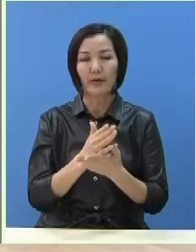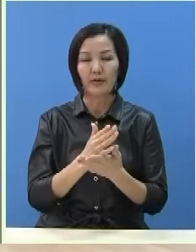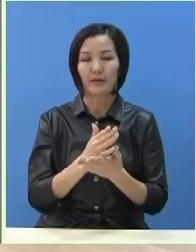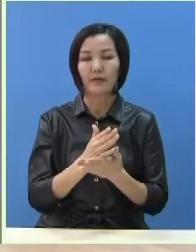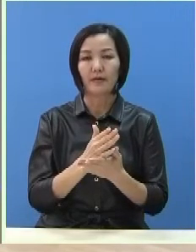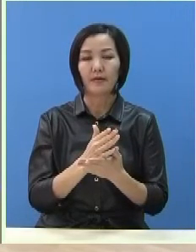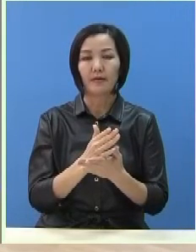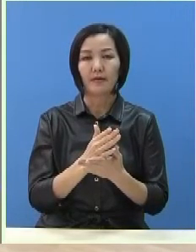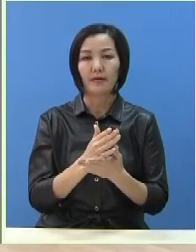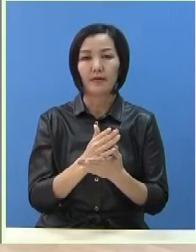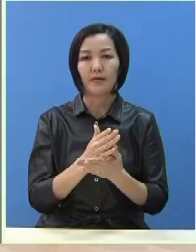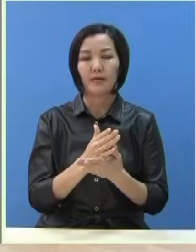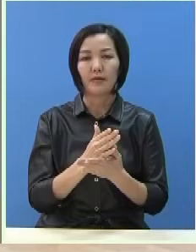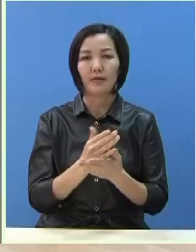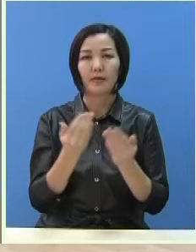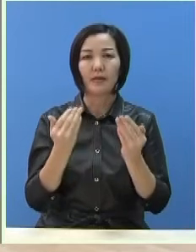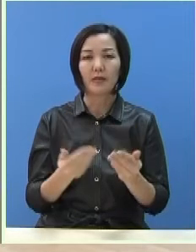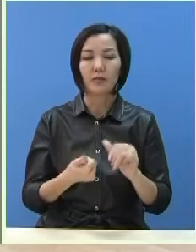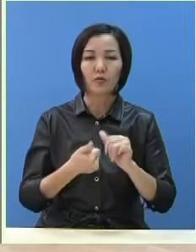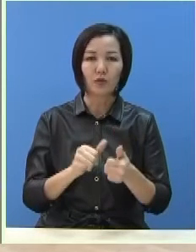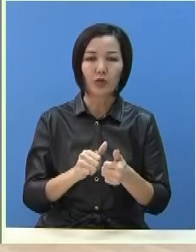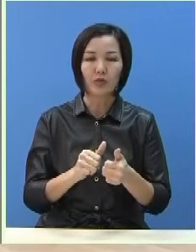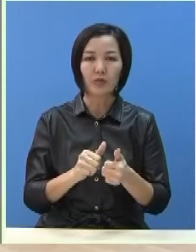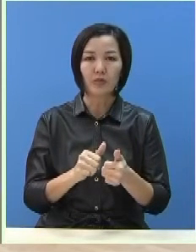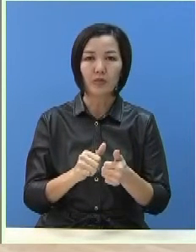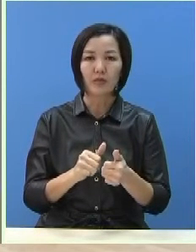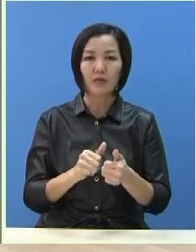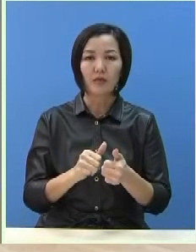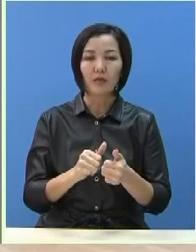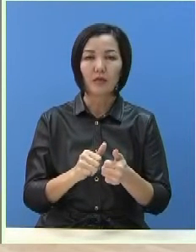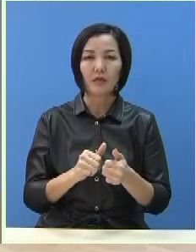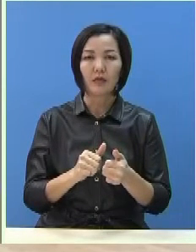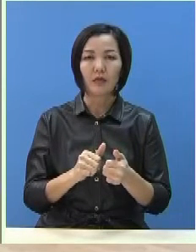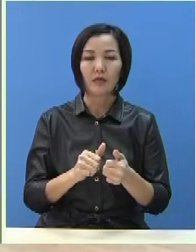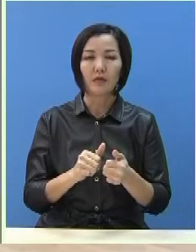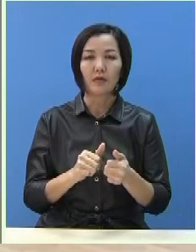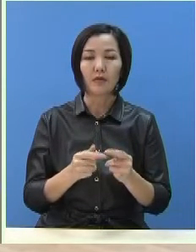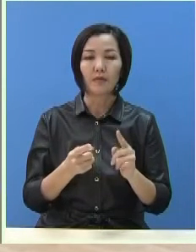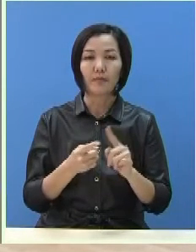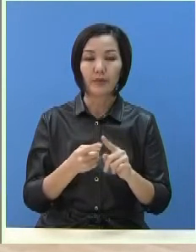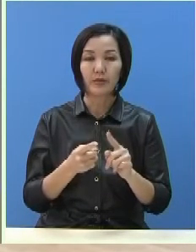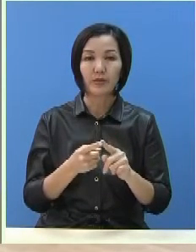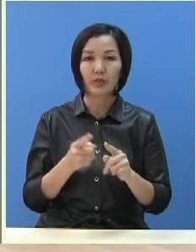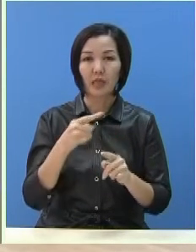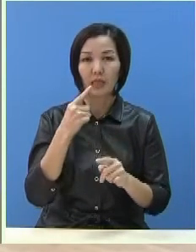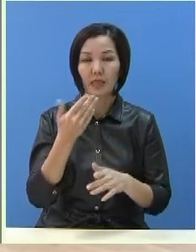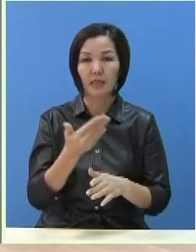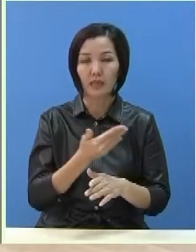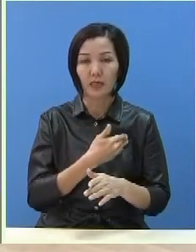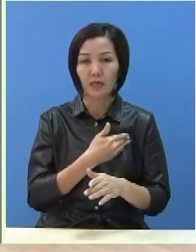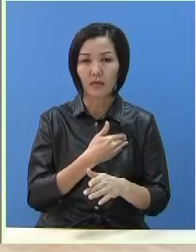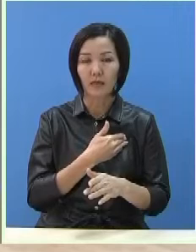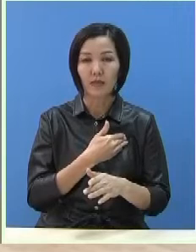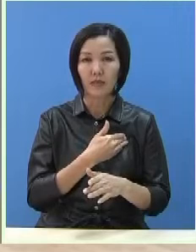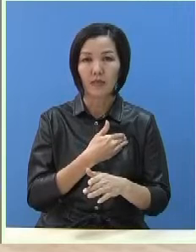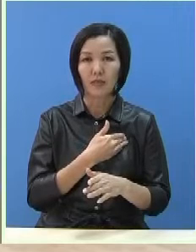Ойым. Осы қазіргі өзгеріс туралы мен бірінші рет айтайын, біріншіден айтайын дегенім, мына жаңа